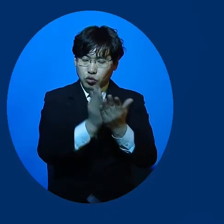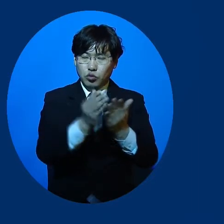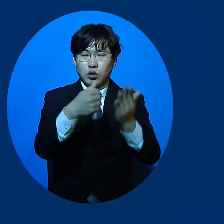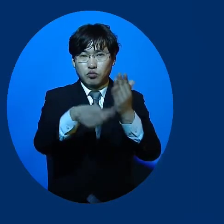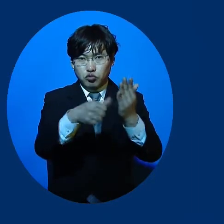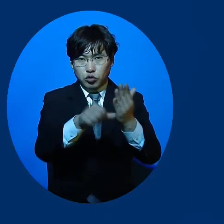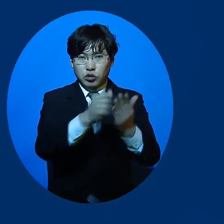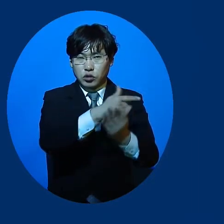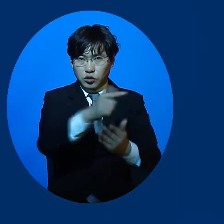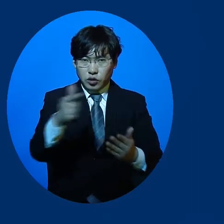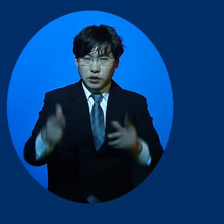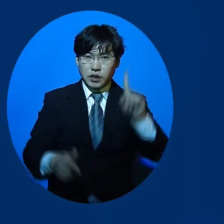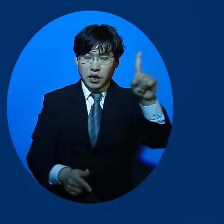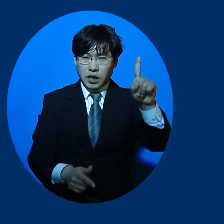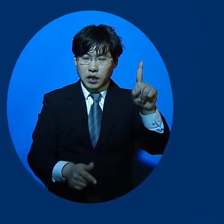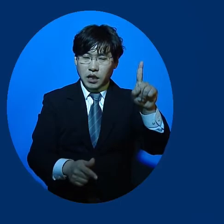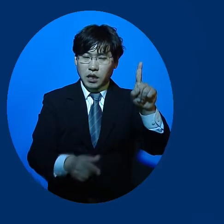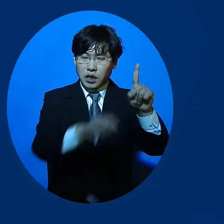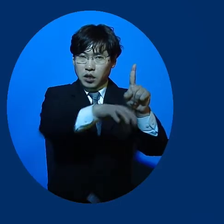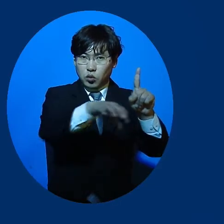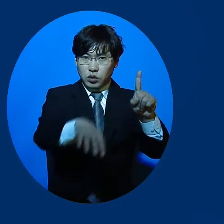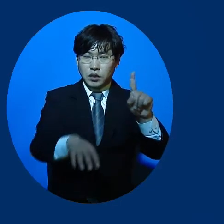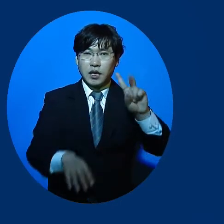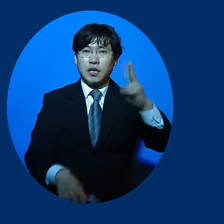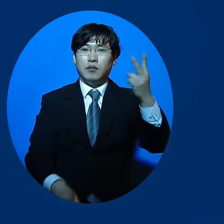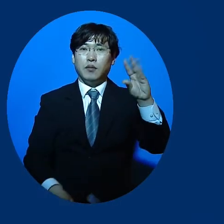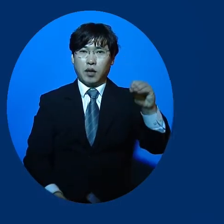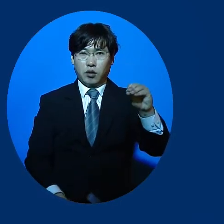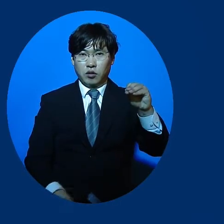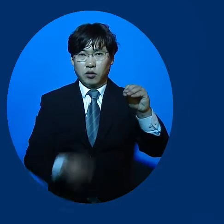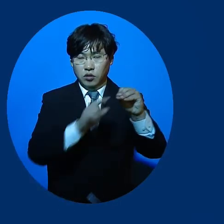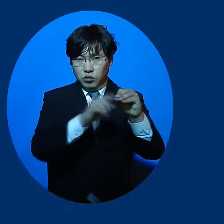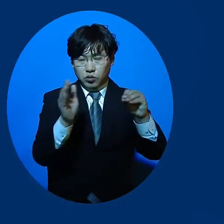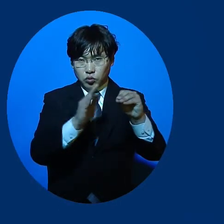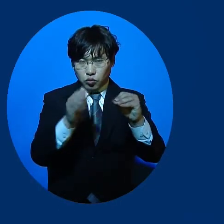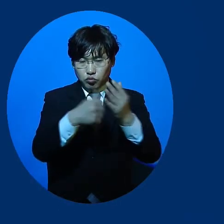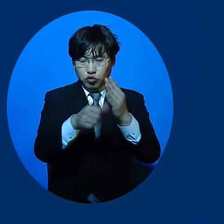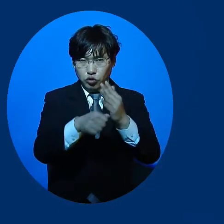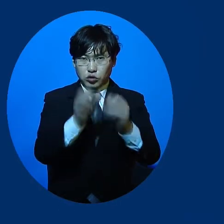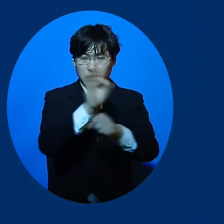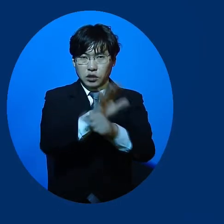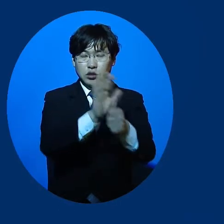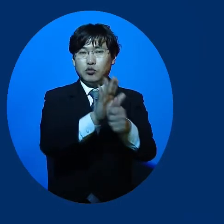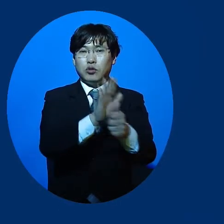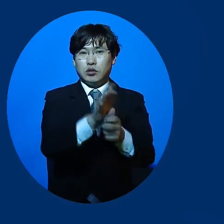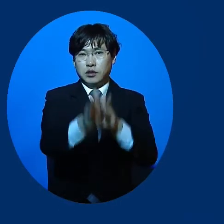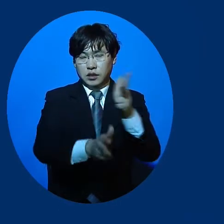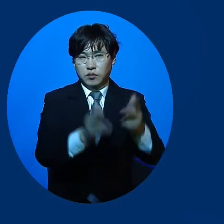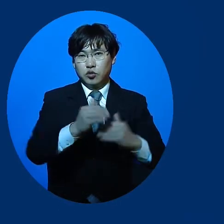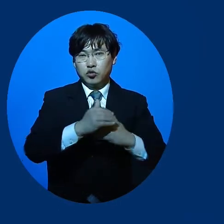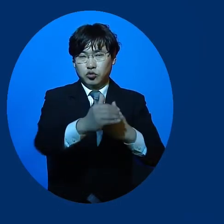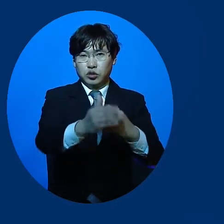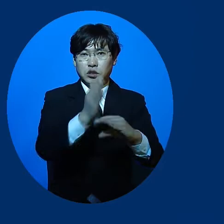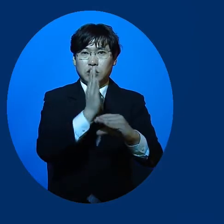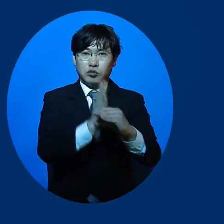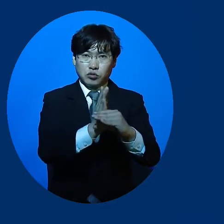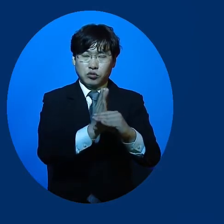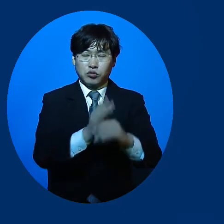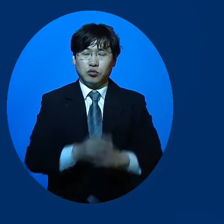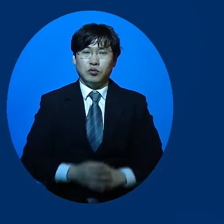개소에 200만 원씩 지원하는 그런 사업이 되겠습니다. 그래서 그 사업 또한 저희가